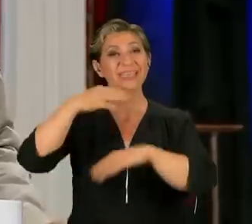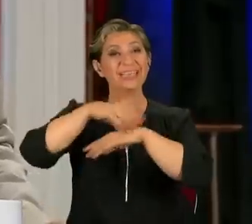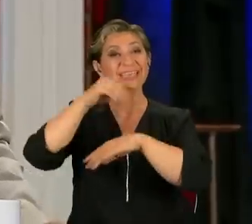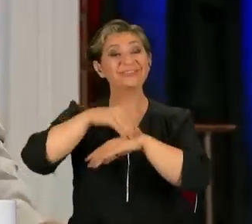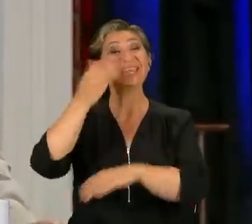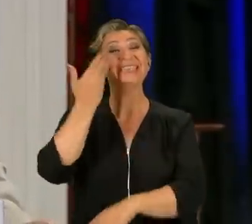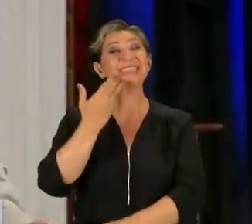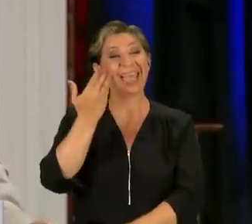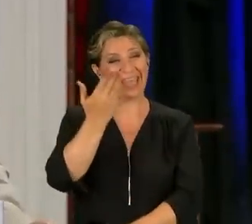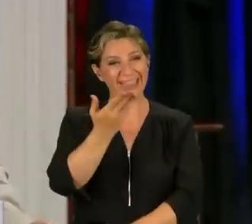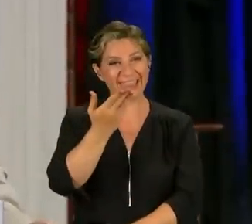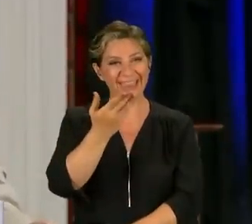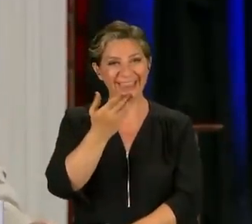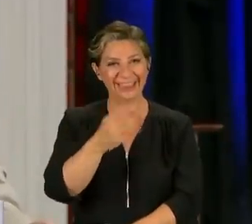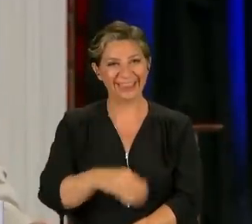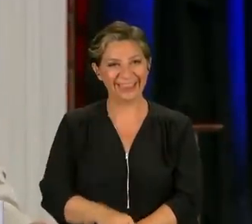İsviçre'den izleyen